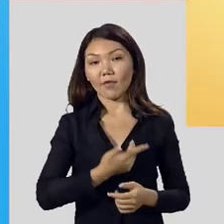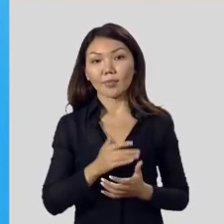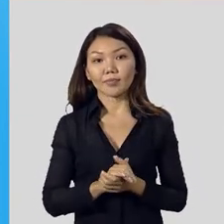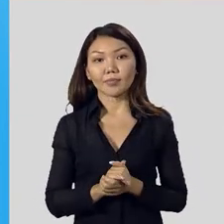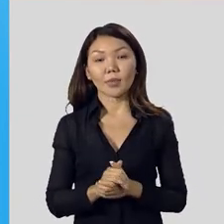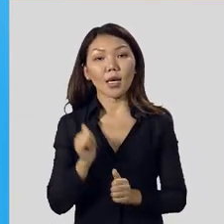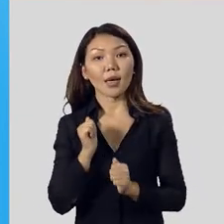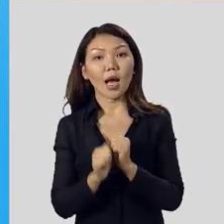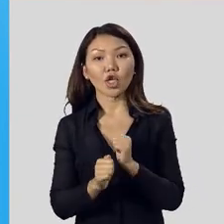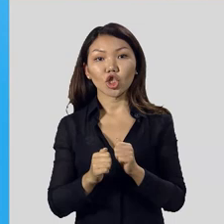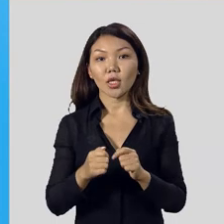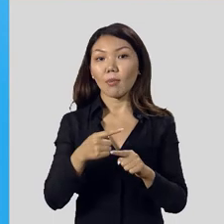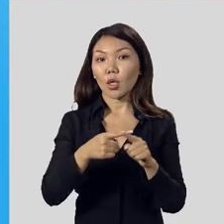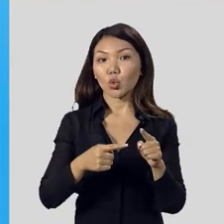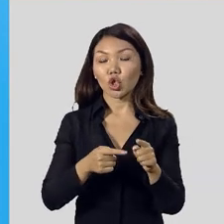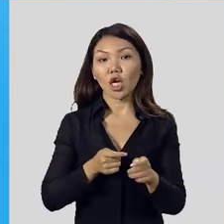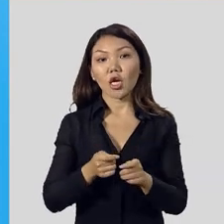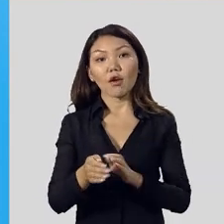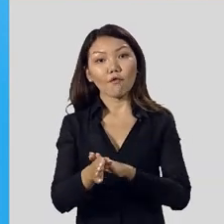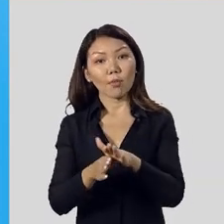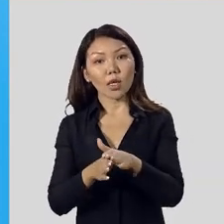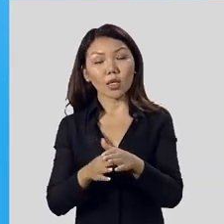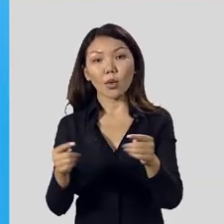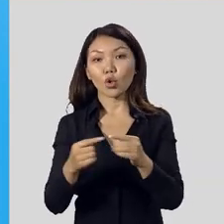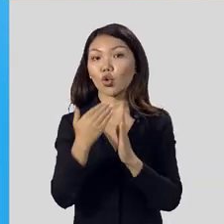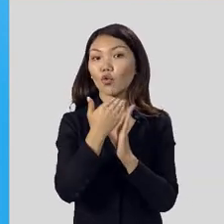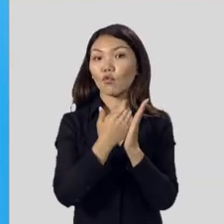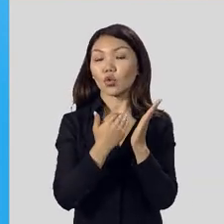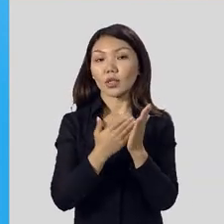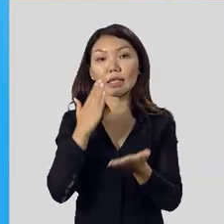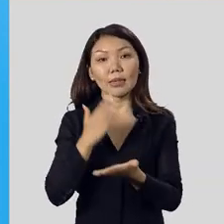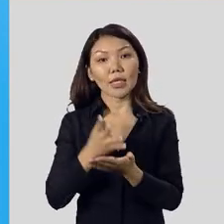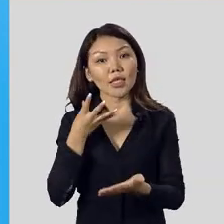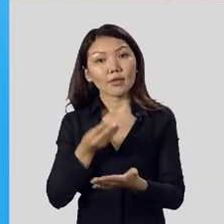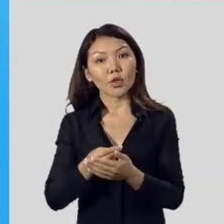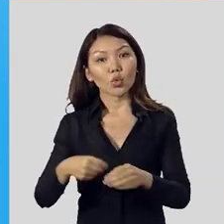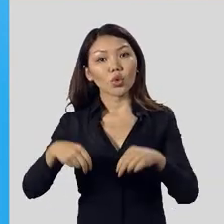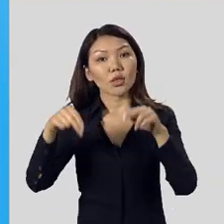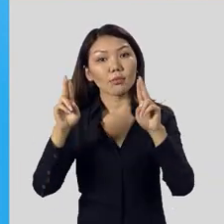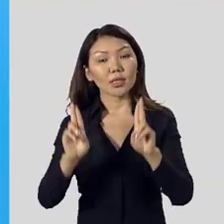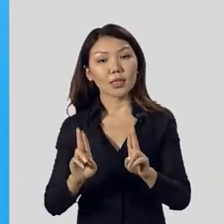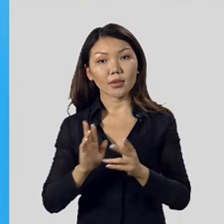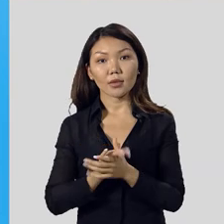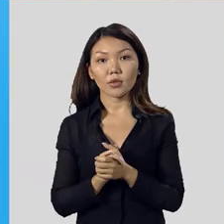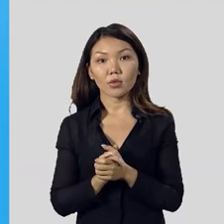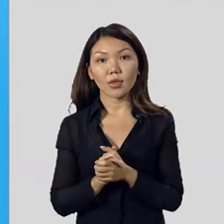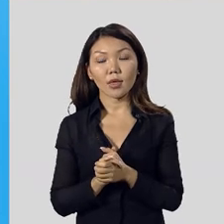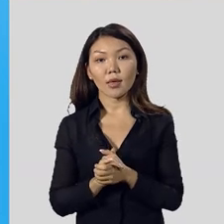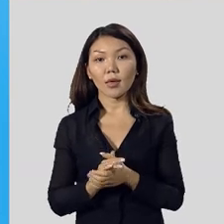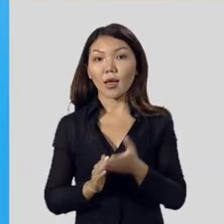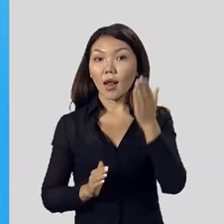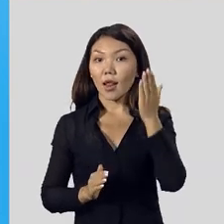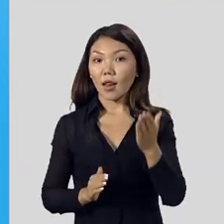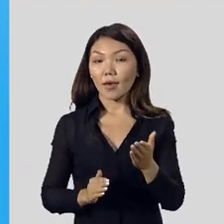выполняет определенные функции и имеет свою специализацию. Левое